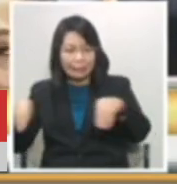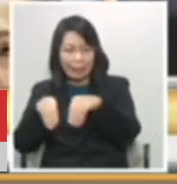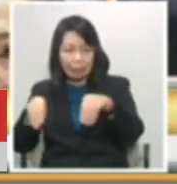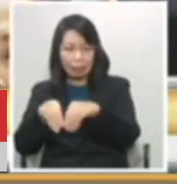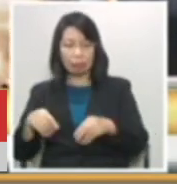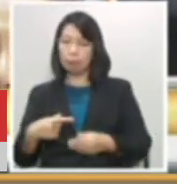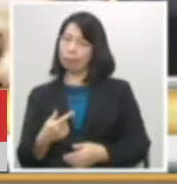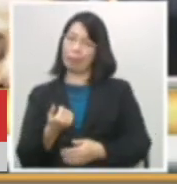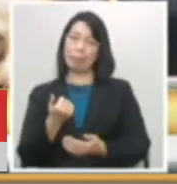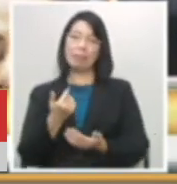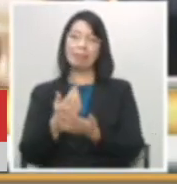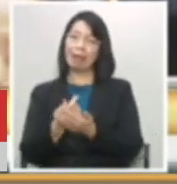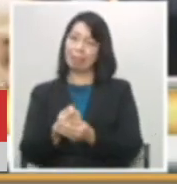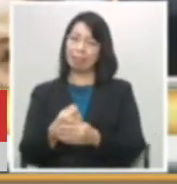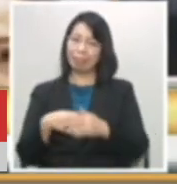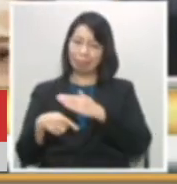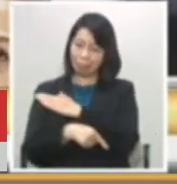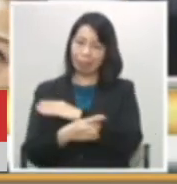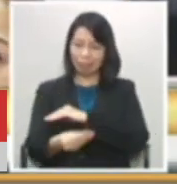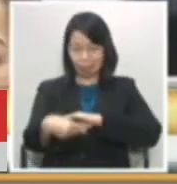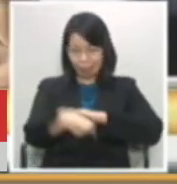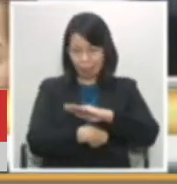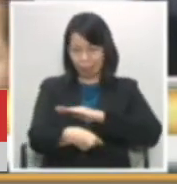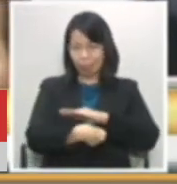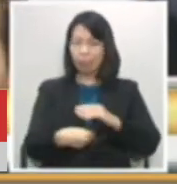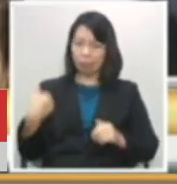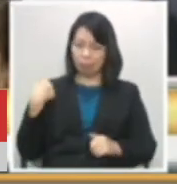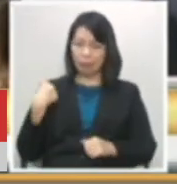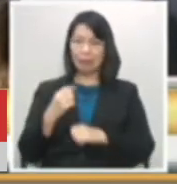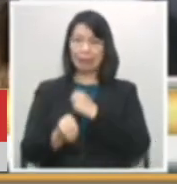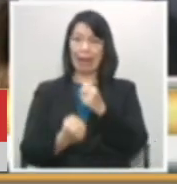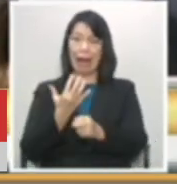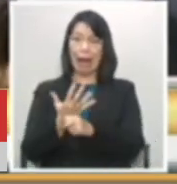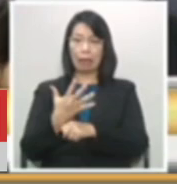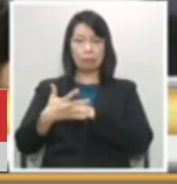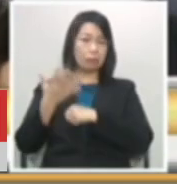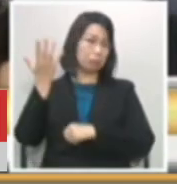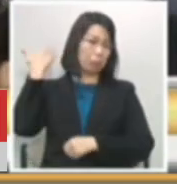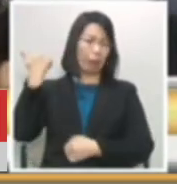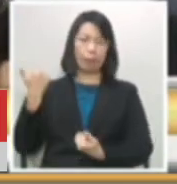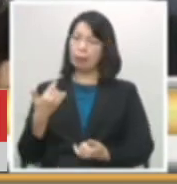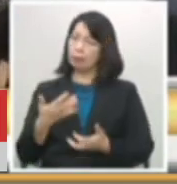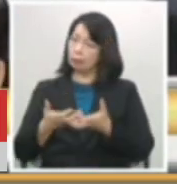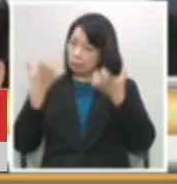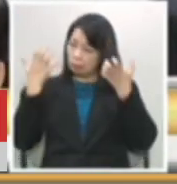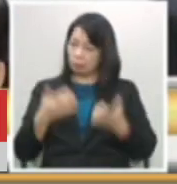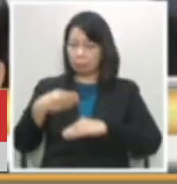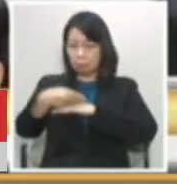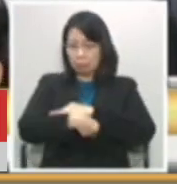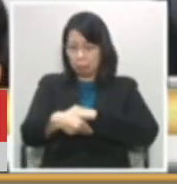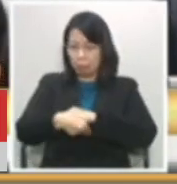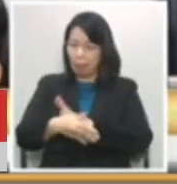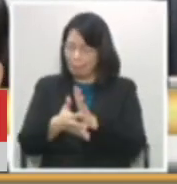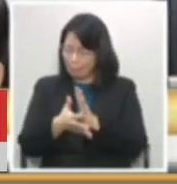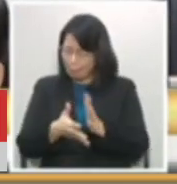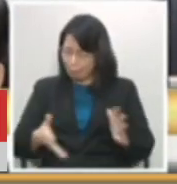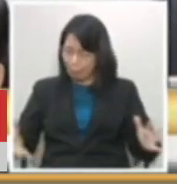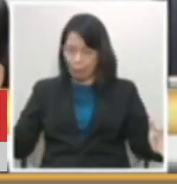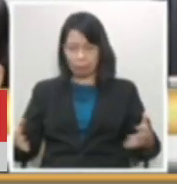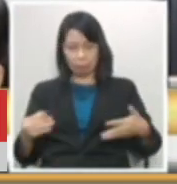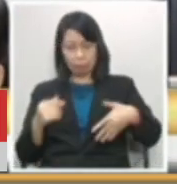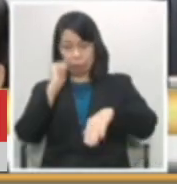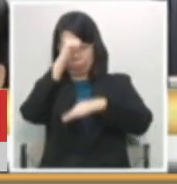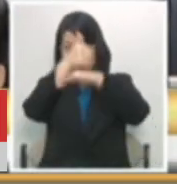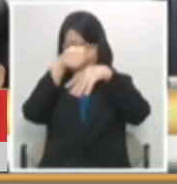านี้มานานแล้วแต่5ปีที่ผ่านมาหนักหน่วงมากค่ะเป็นการรับสินบนแบบร่วมกันตั้งแต่ระดับบริห